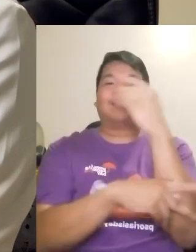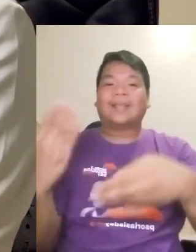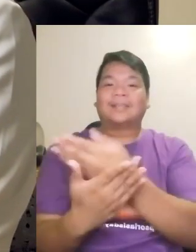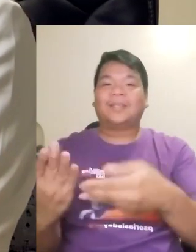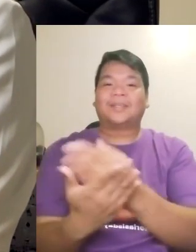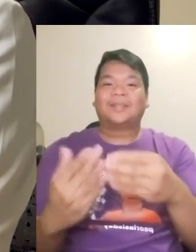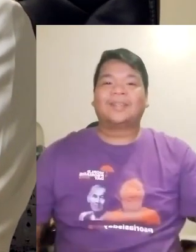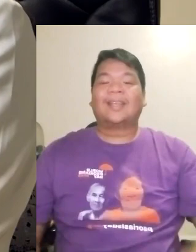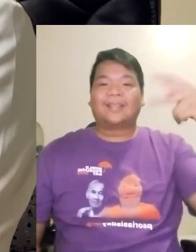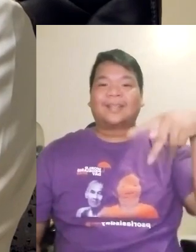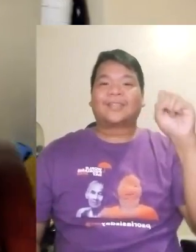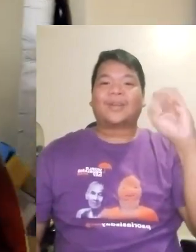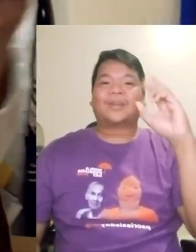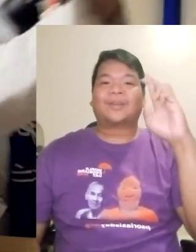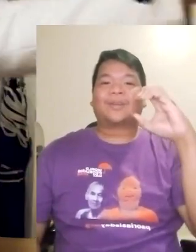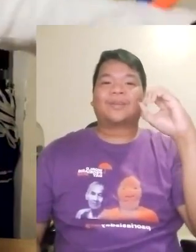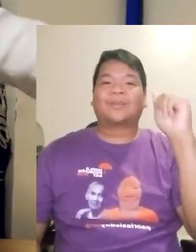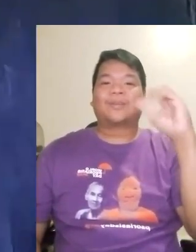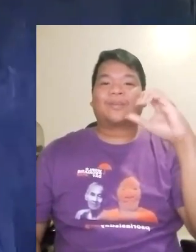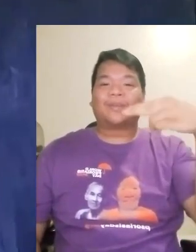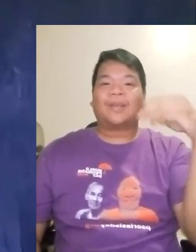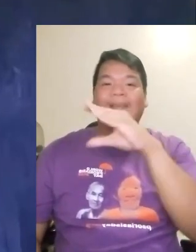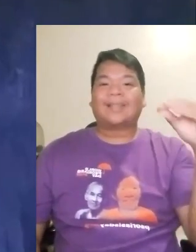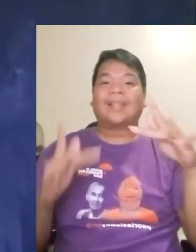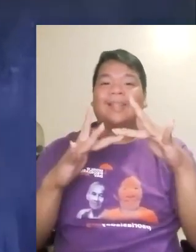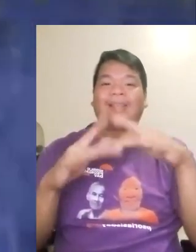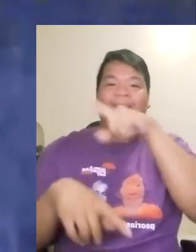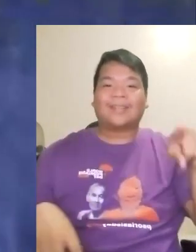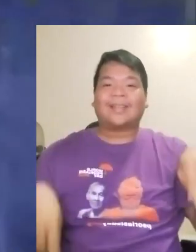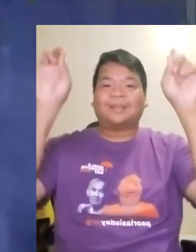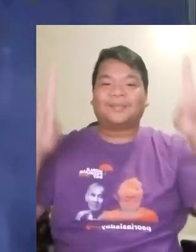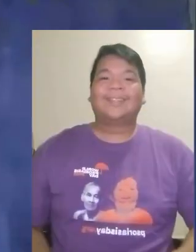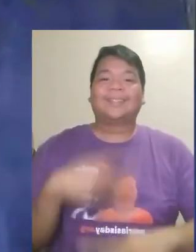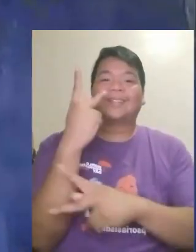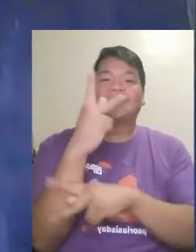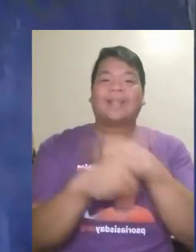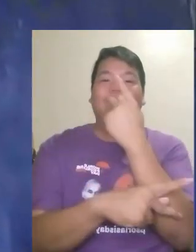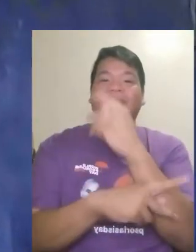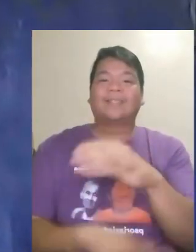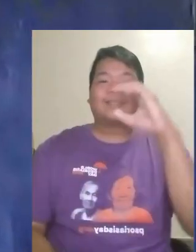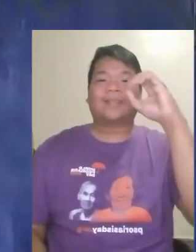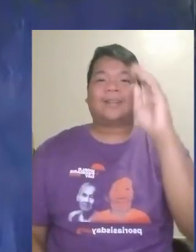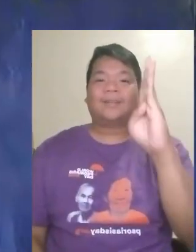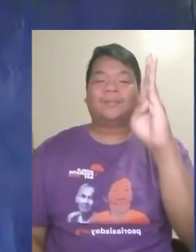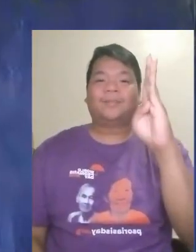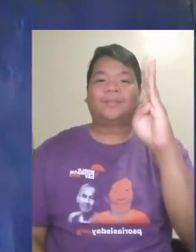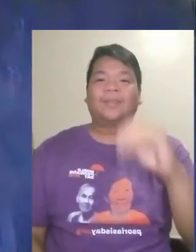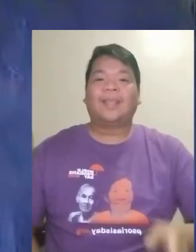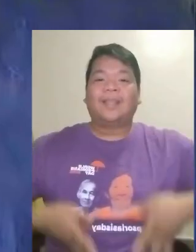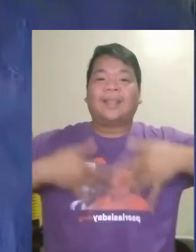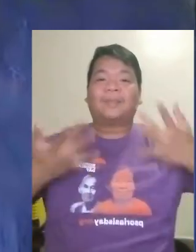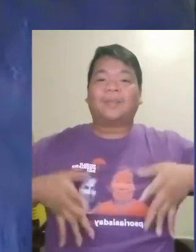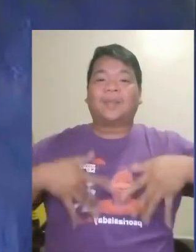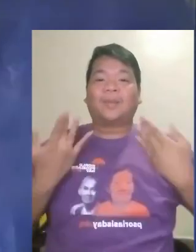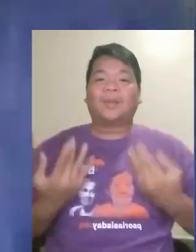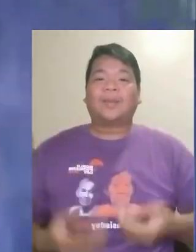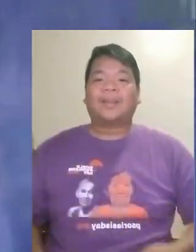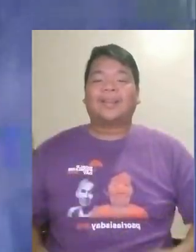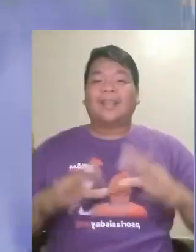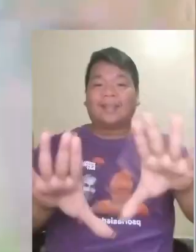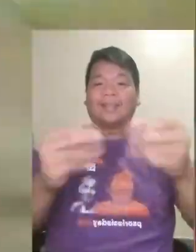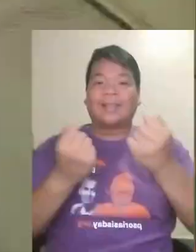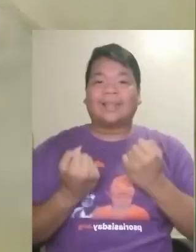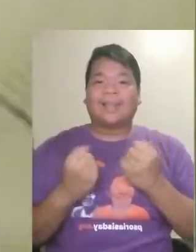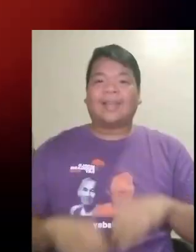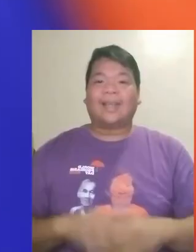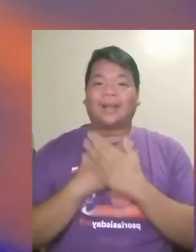Ilapit natin sa mga kabalat ang mga serbisyo. Sa Psoriasis Club, nararamdaman kong kasali talaga ako.